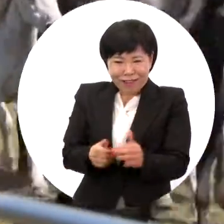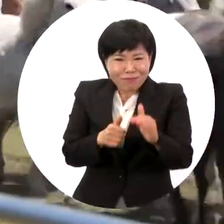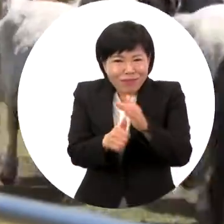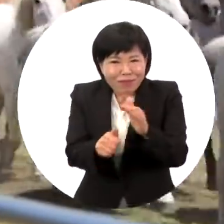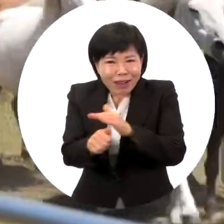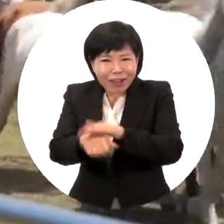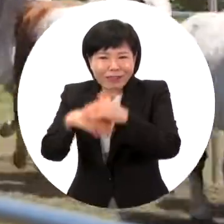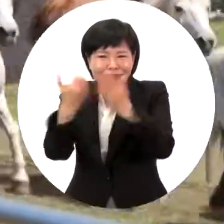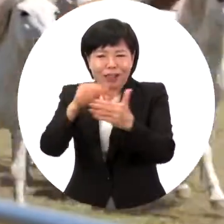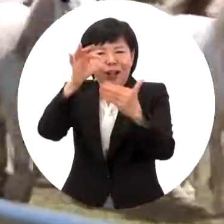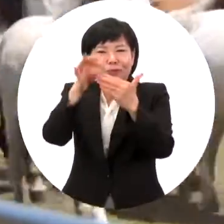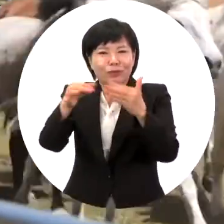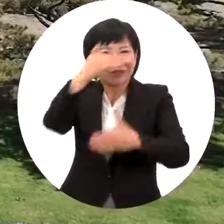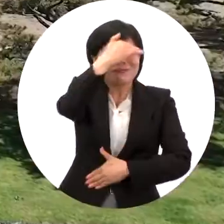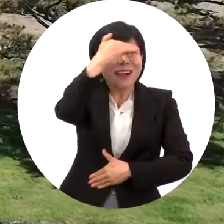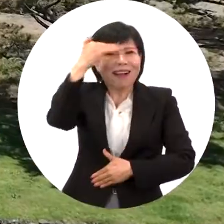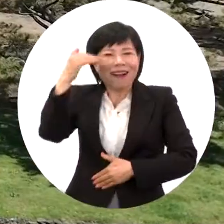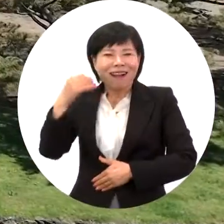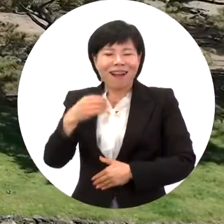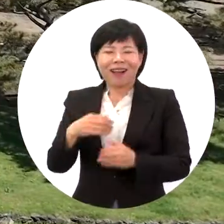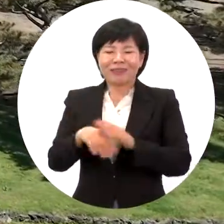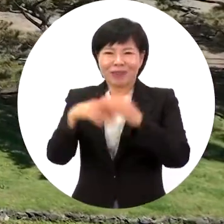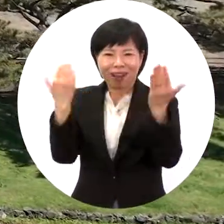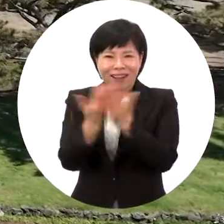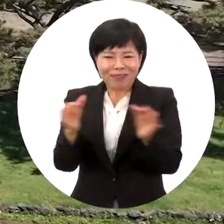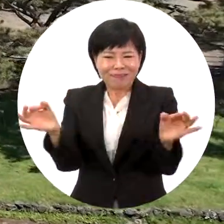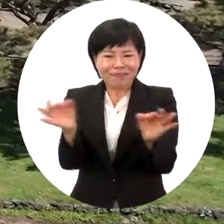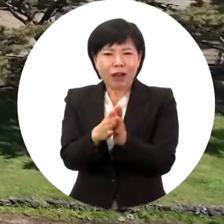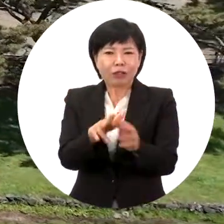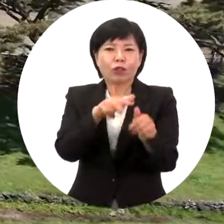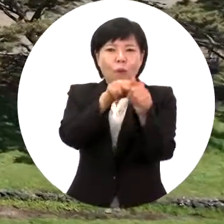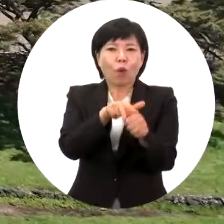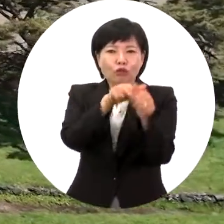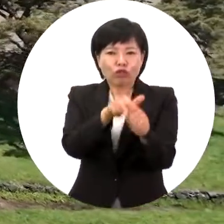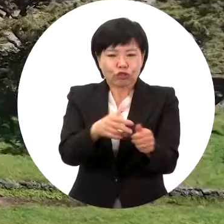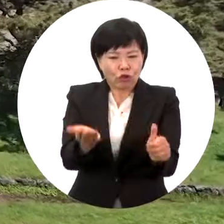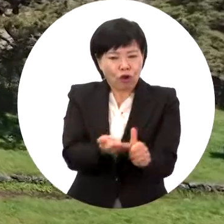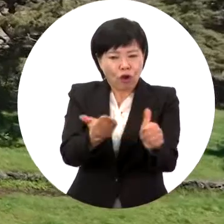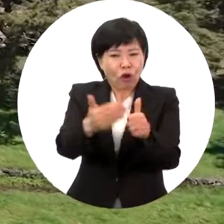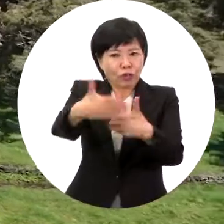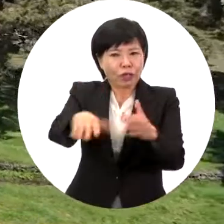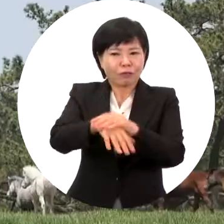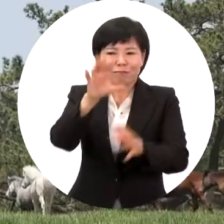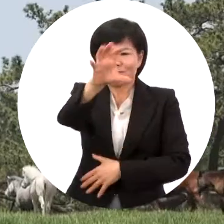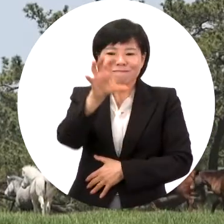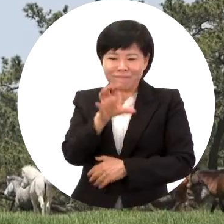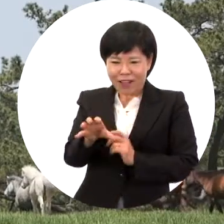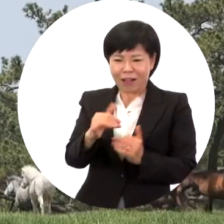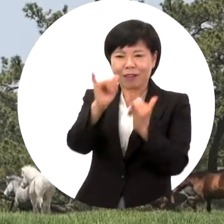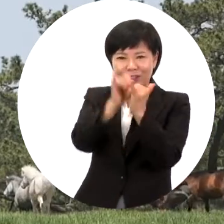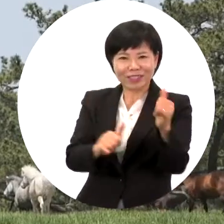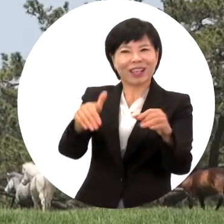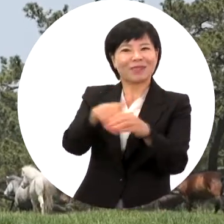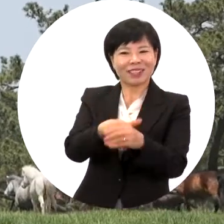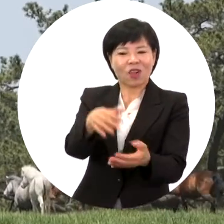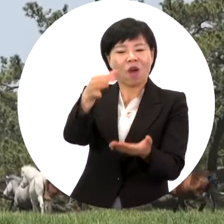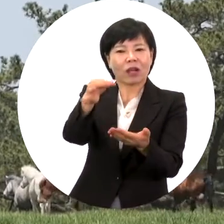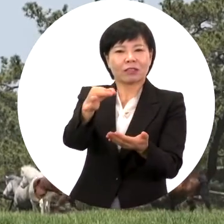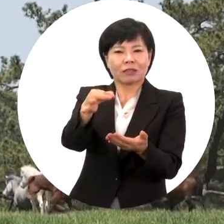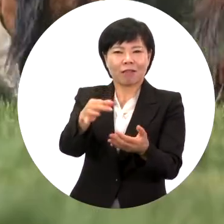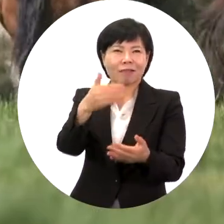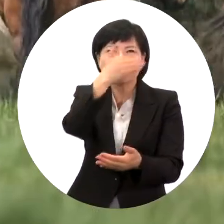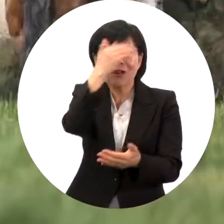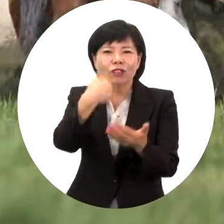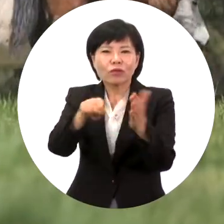말몰이 재현 퍼포먼스를 즐겼는데요. 사라져가는 목축 문화를 재현하고 제주마의 역사적, 문화적 가치를